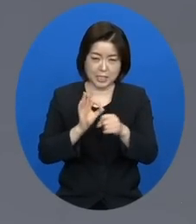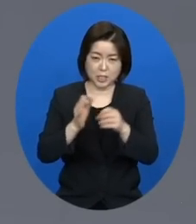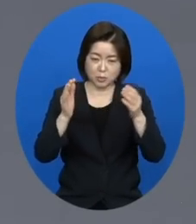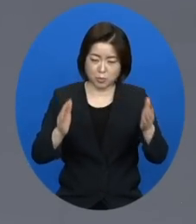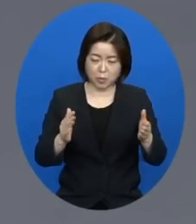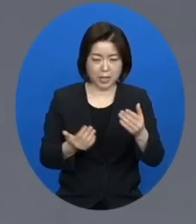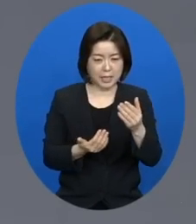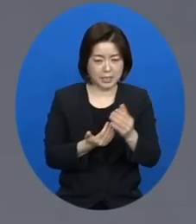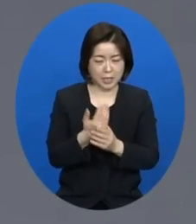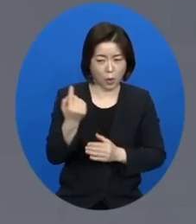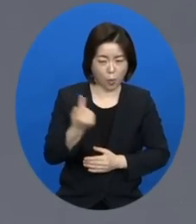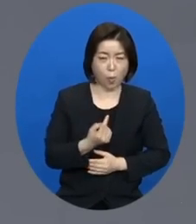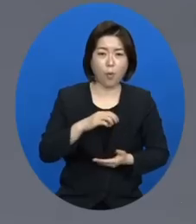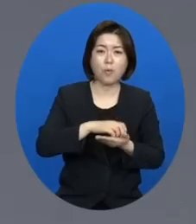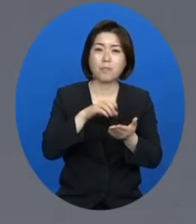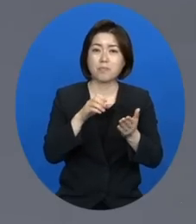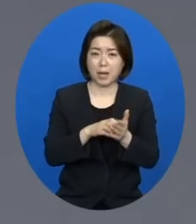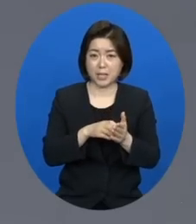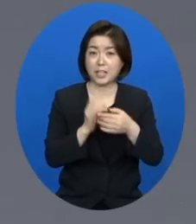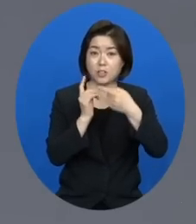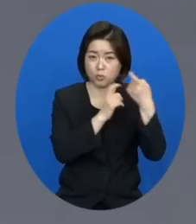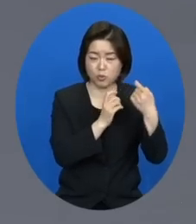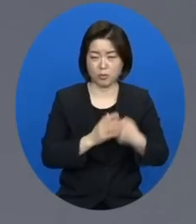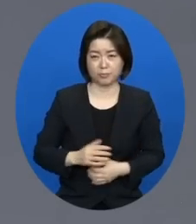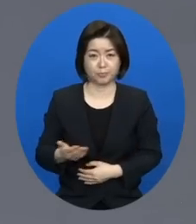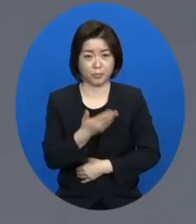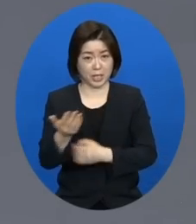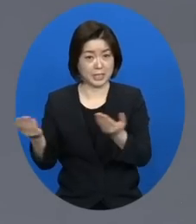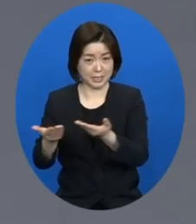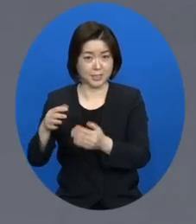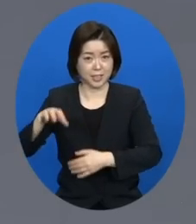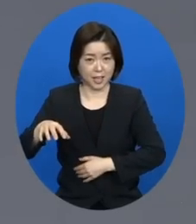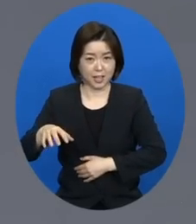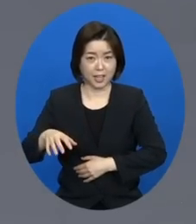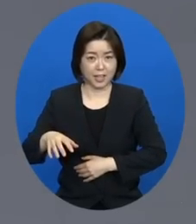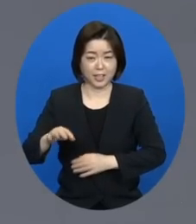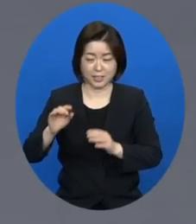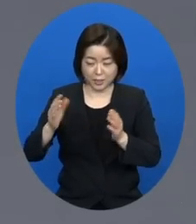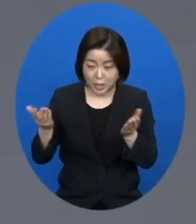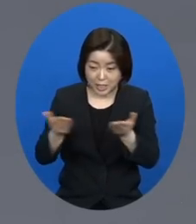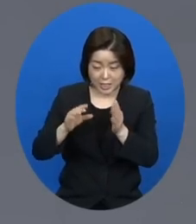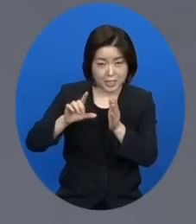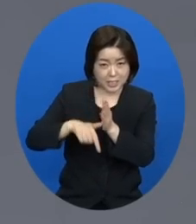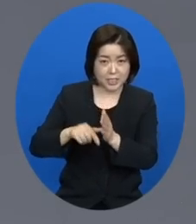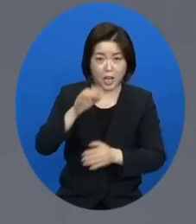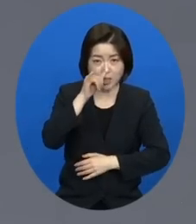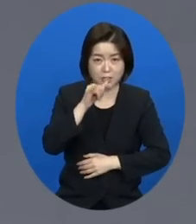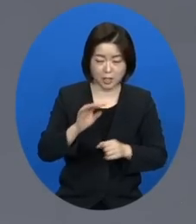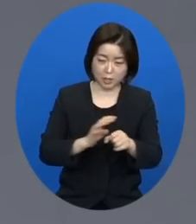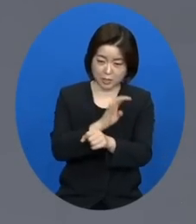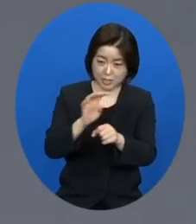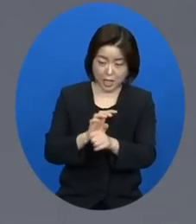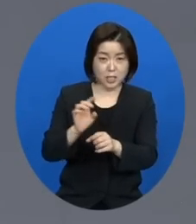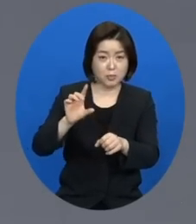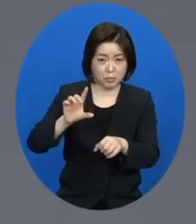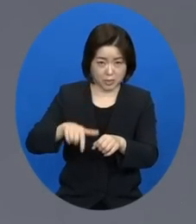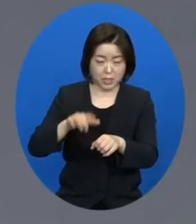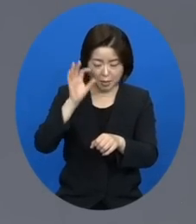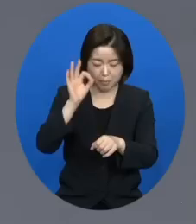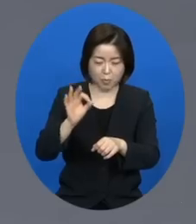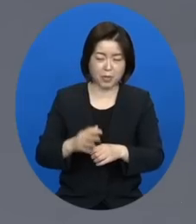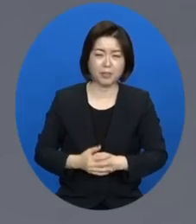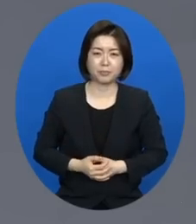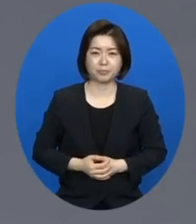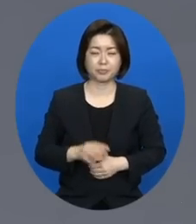법한 유혹이었습니다. 여러분들이 직장에서 일하신다면 정해진 근로시간이 있습니다. 뭐 이러면 40시간이라고 칩시다.